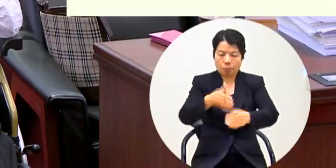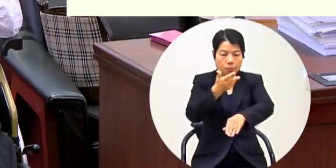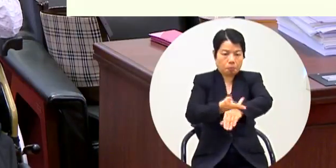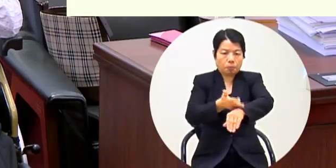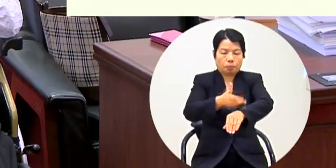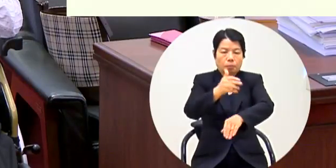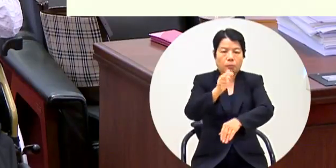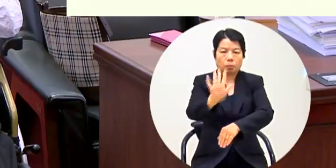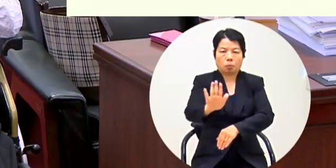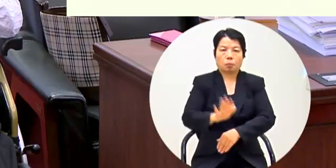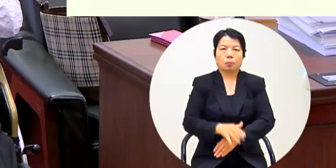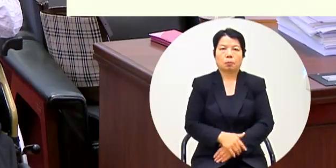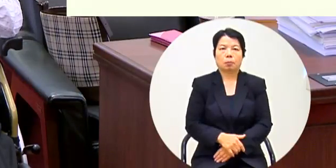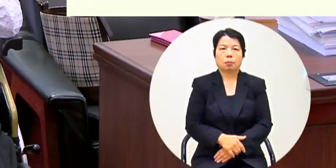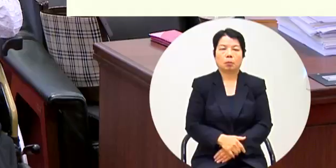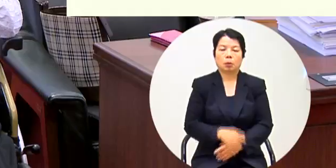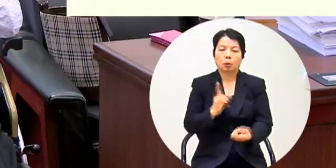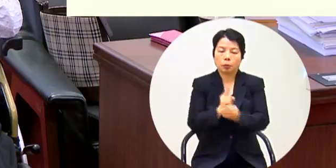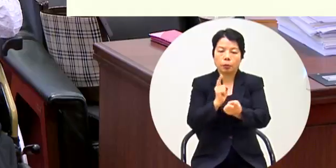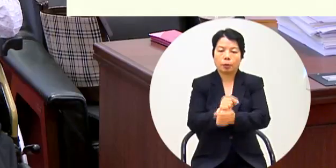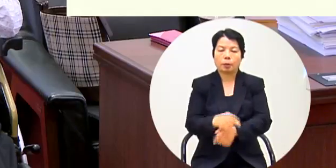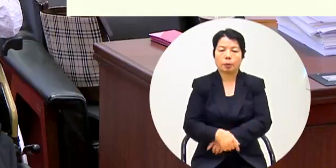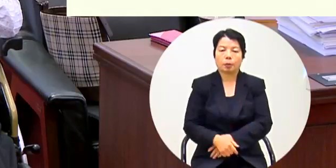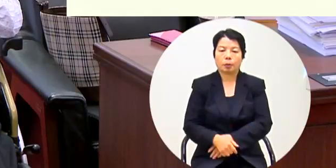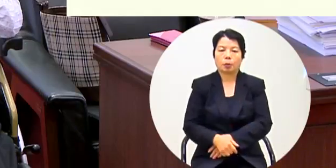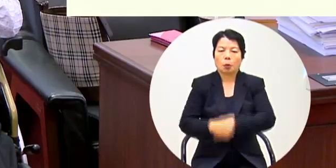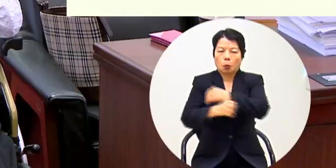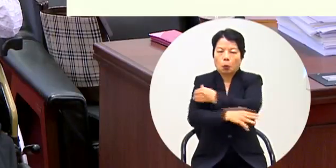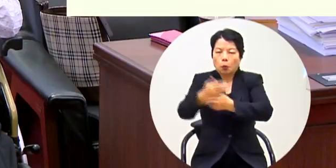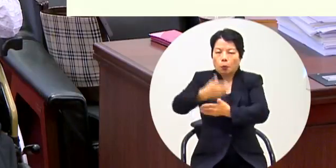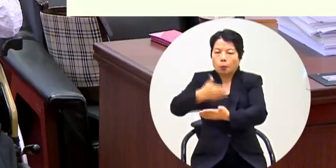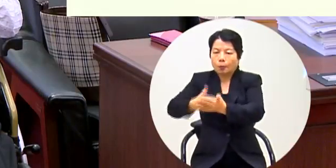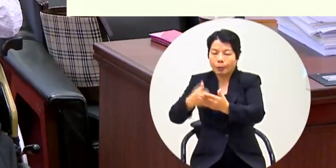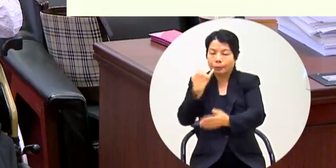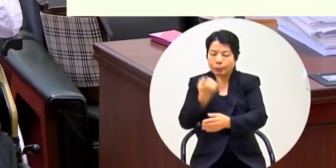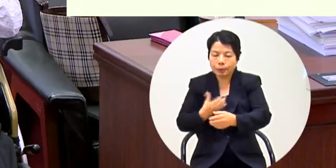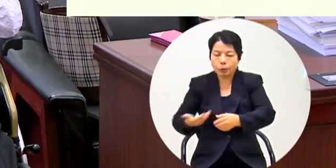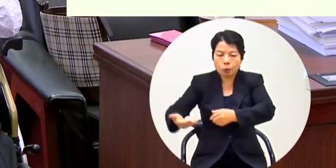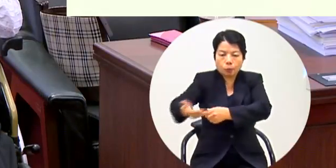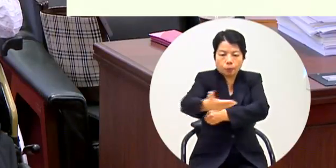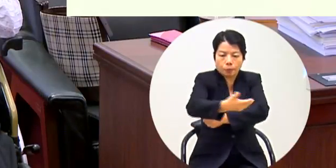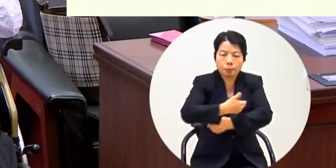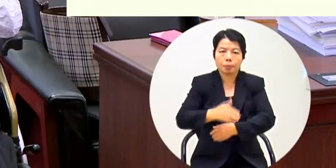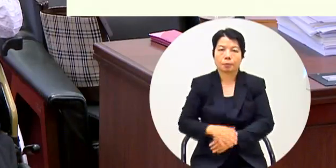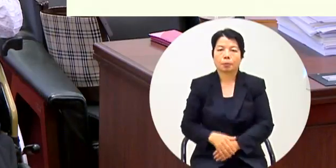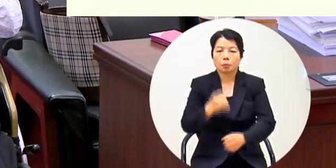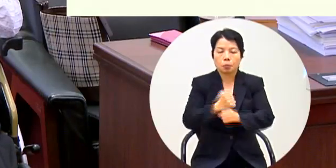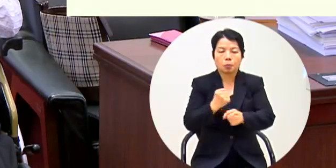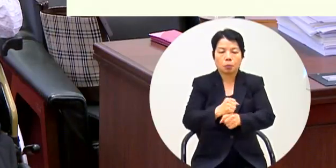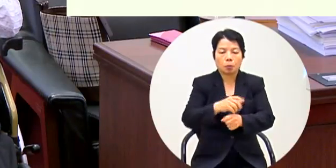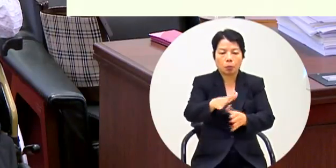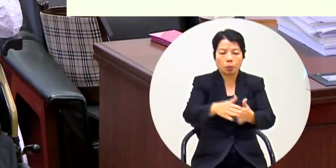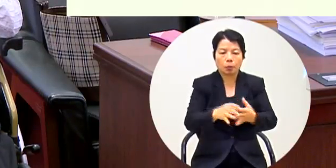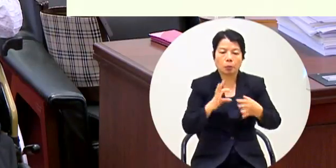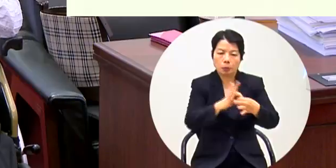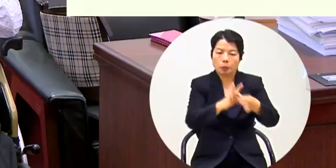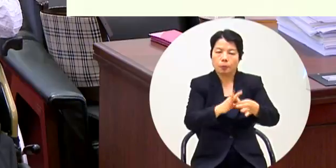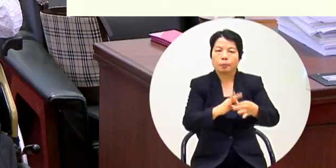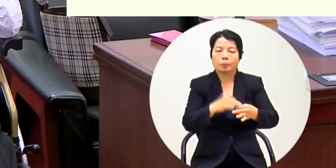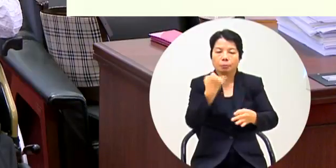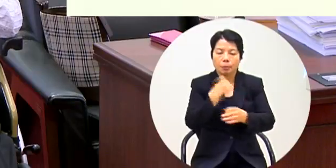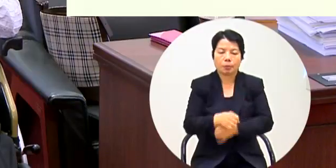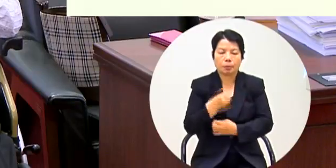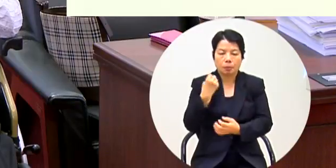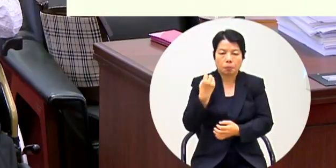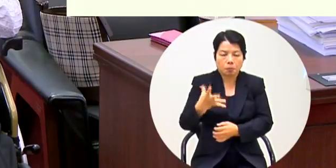排放的收集或者是去做相关的处理的创新技术，我们市政府都应该要